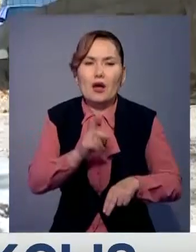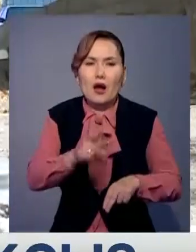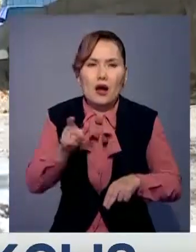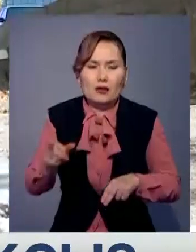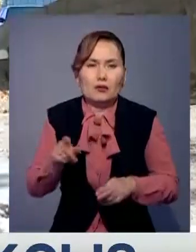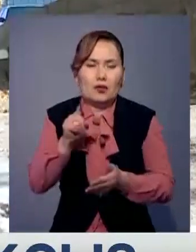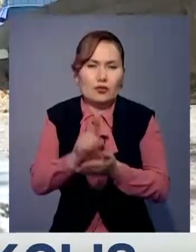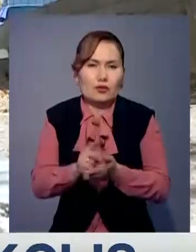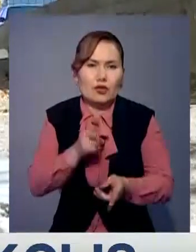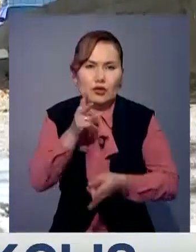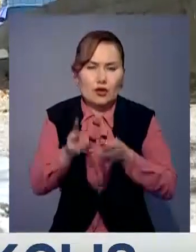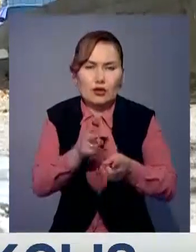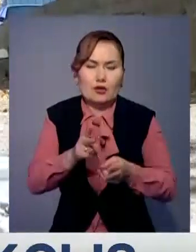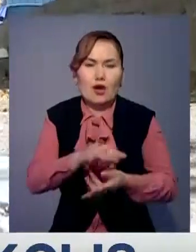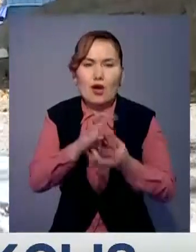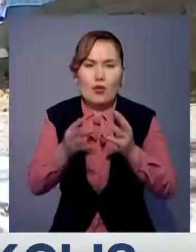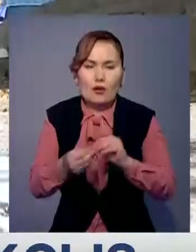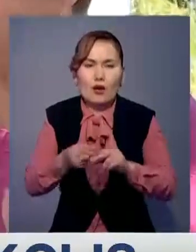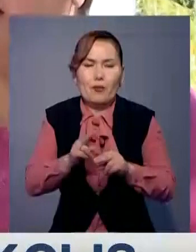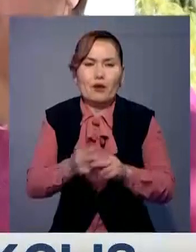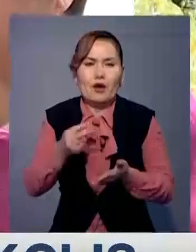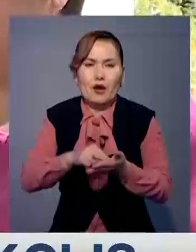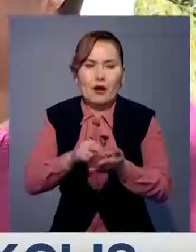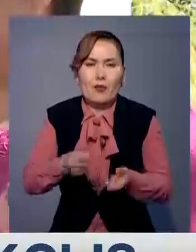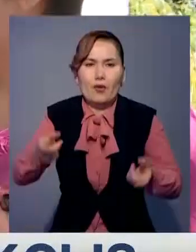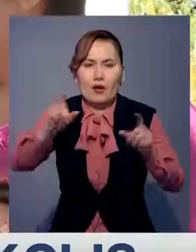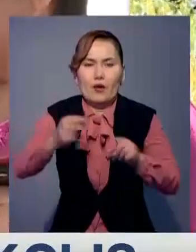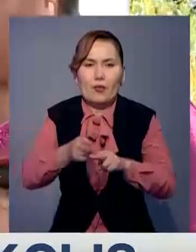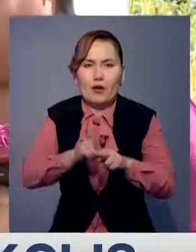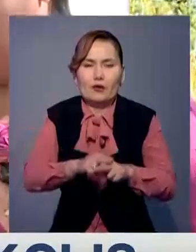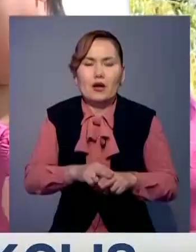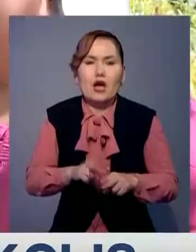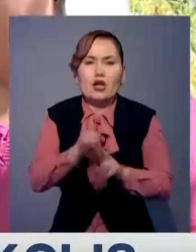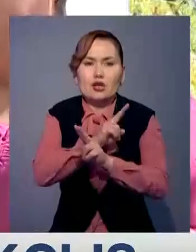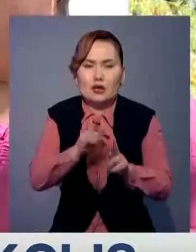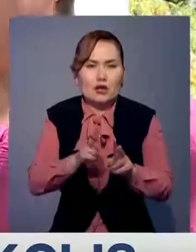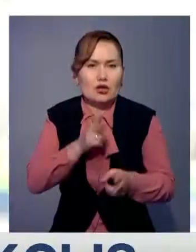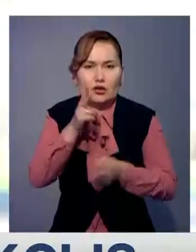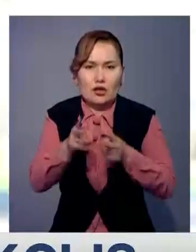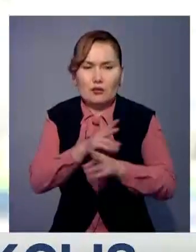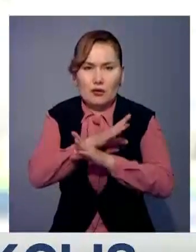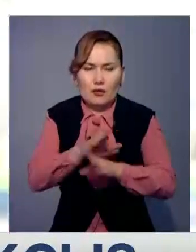шағым түсуі тиіс көрінеді. Айтуларынша, баға шарықтаған шақта бірде бір адам келіп арызданбапты.